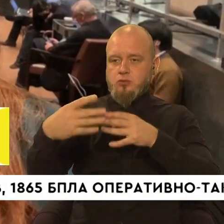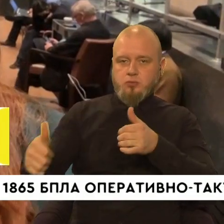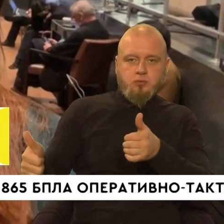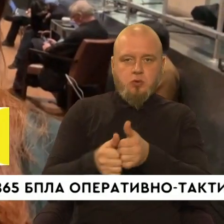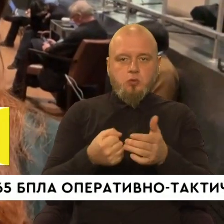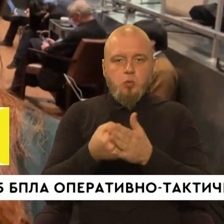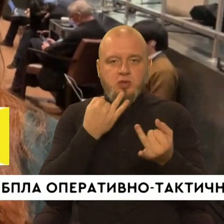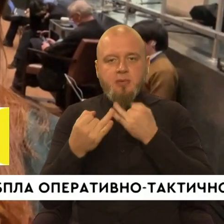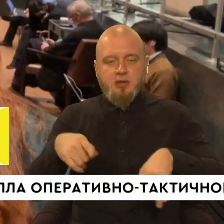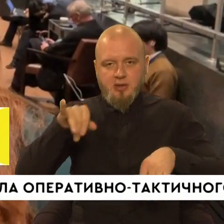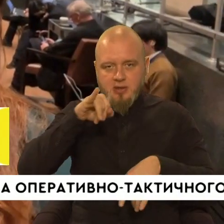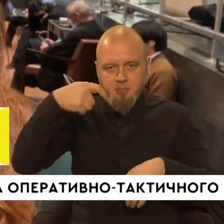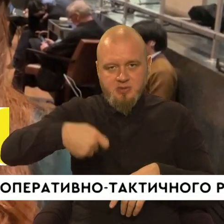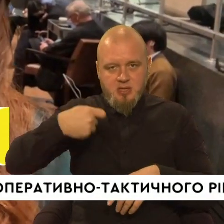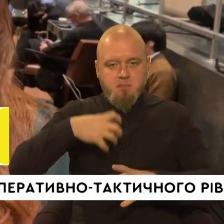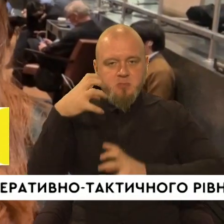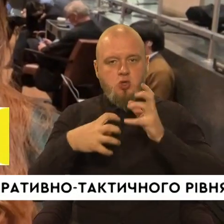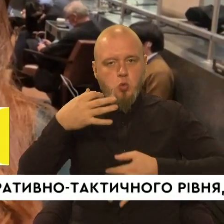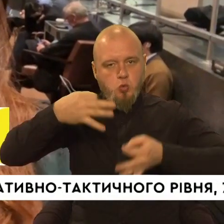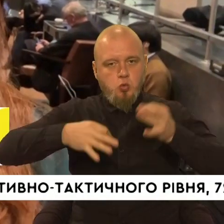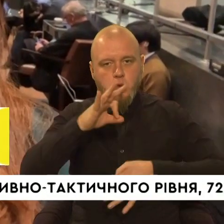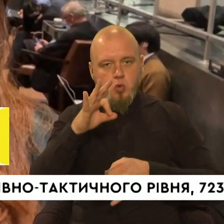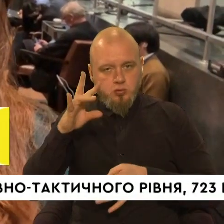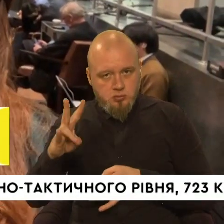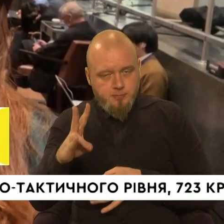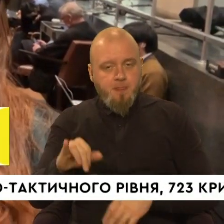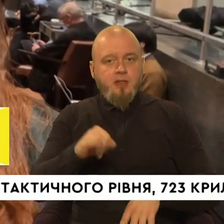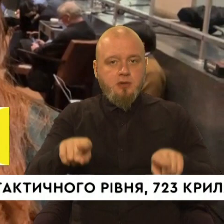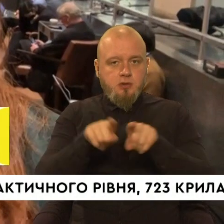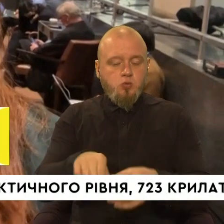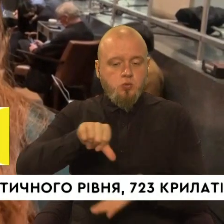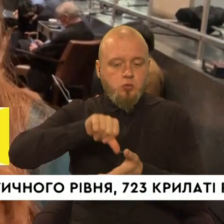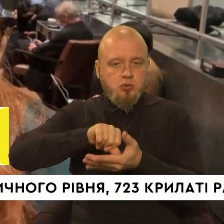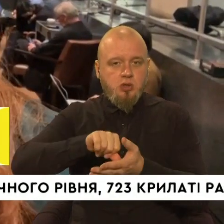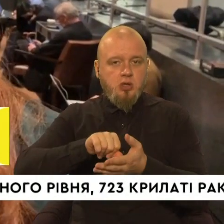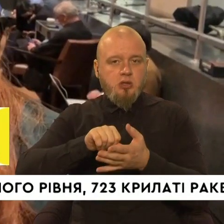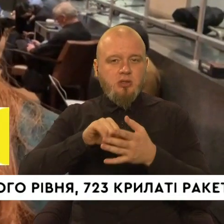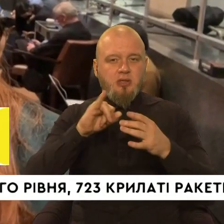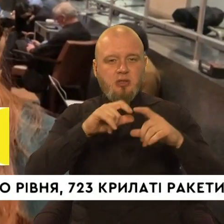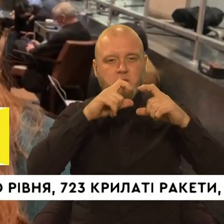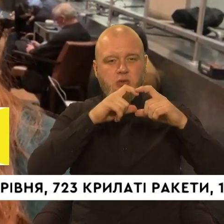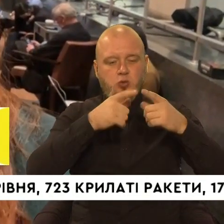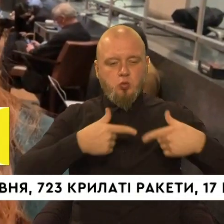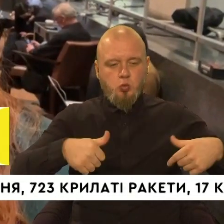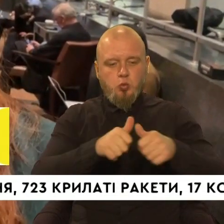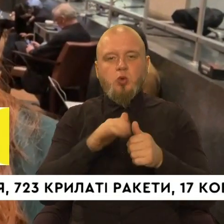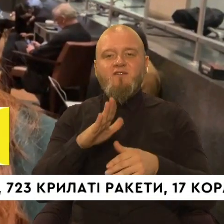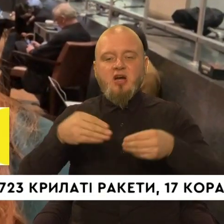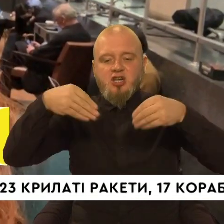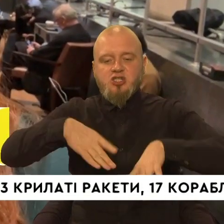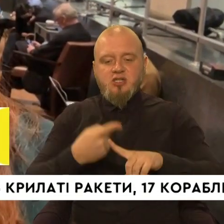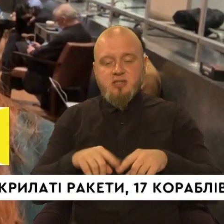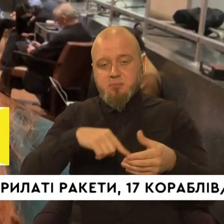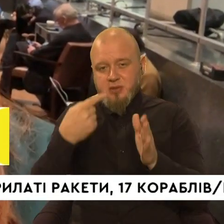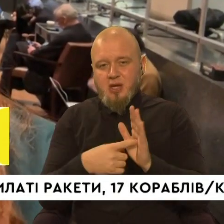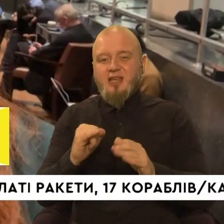до дебатів і президент Міжнародного суду ООН, і також участь цієї структури в рішенні, так, цих питань